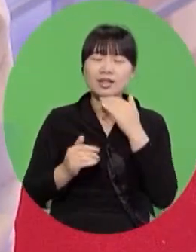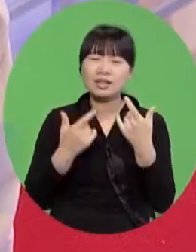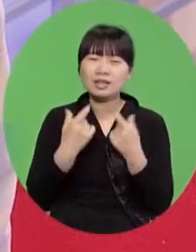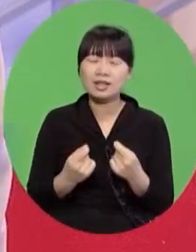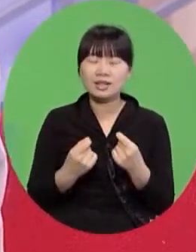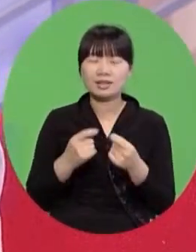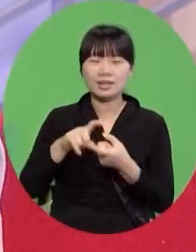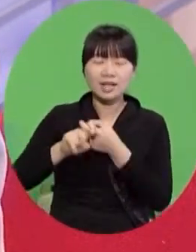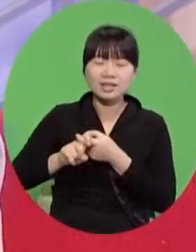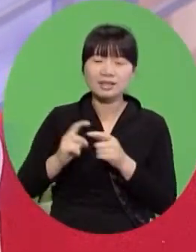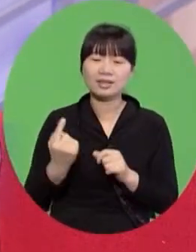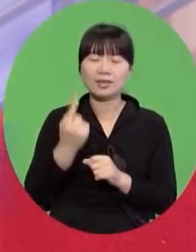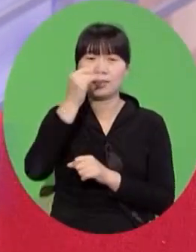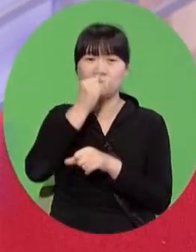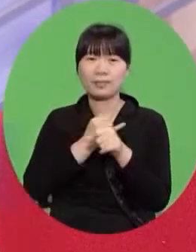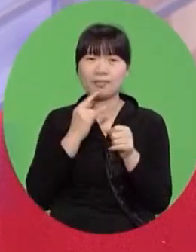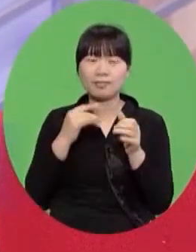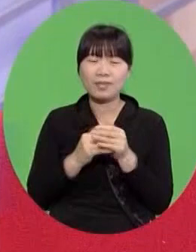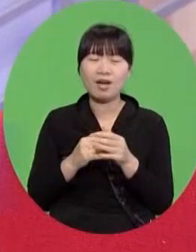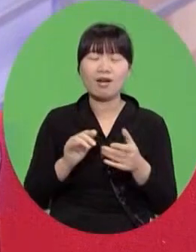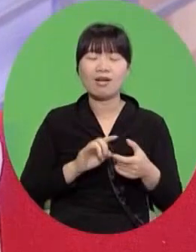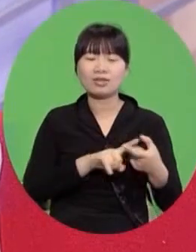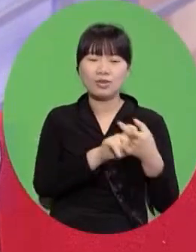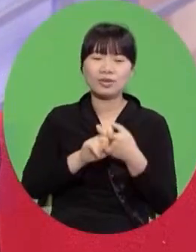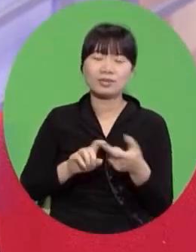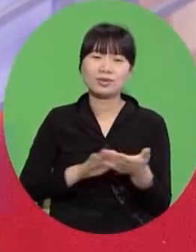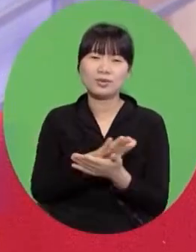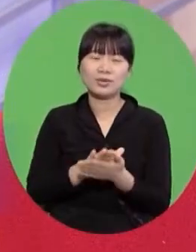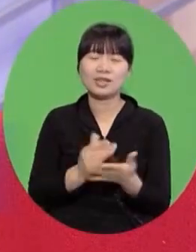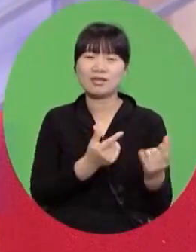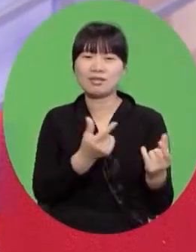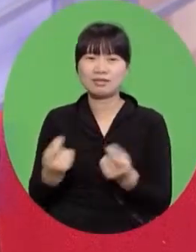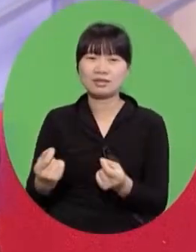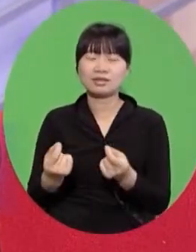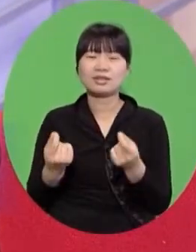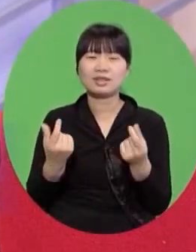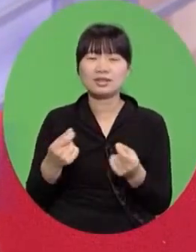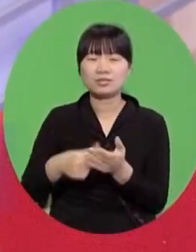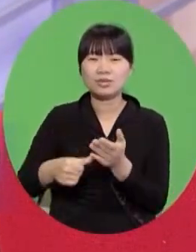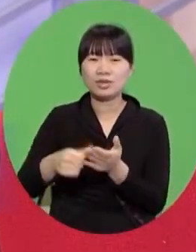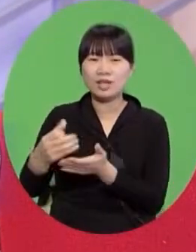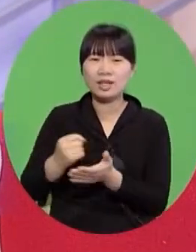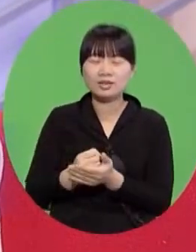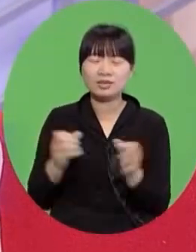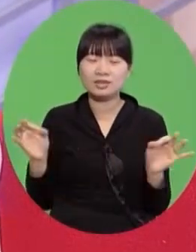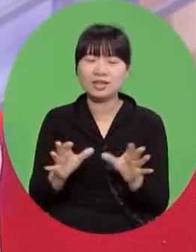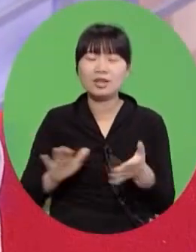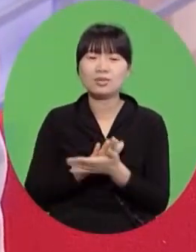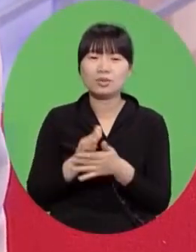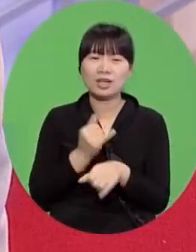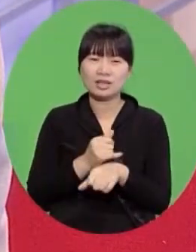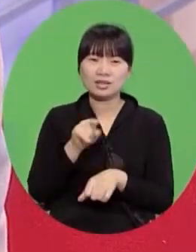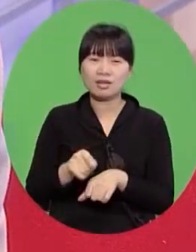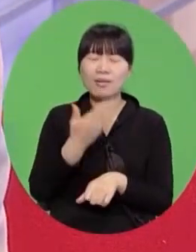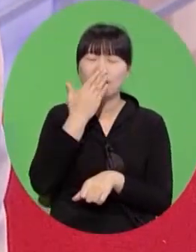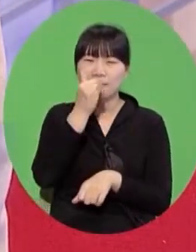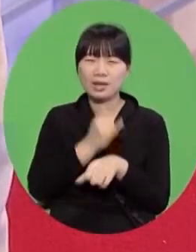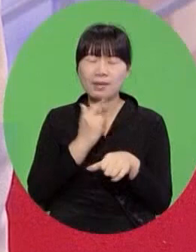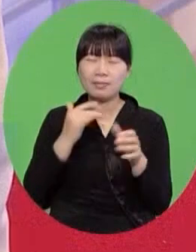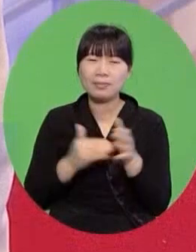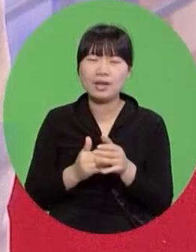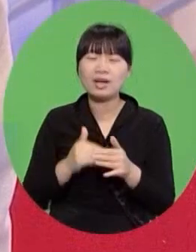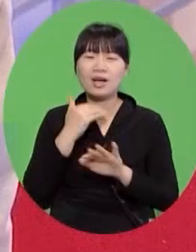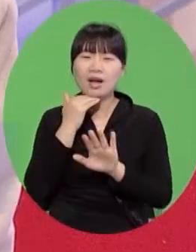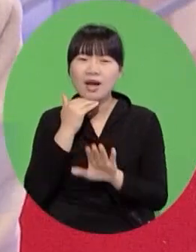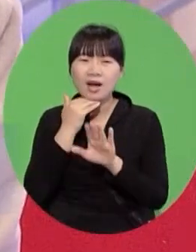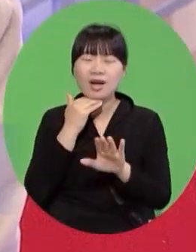완전 급증해요. 그래서 좀 연합놀이나 이런 부분들이 같이 어떤 같은 물건을 갖고 잠깐 동안 노는 네. 것들이 가능해져요. 그래서